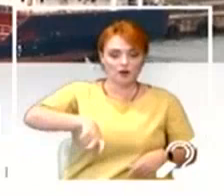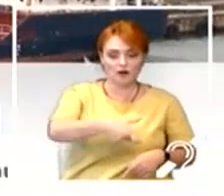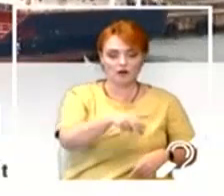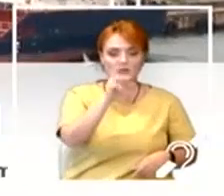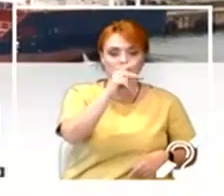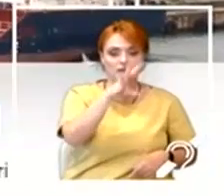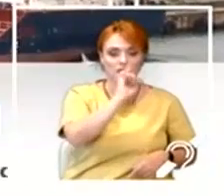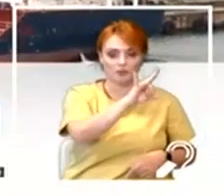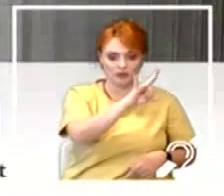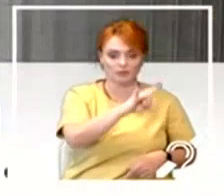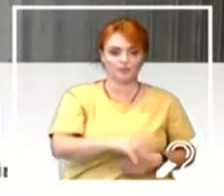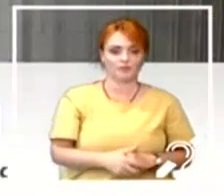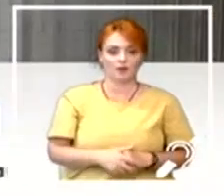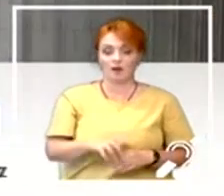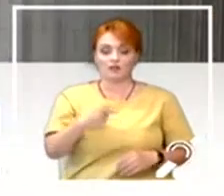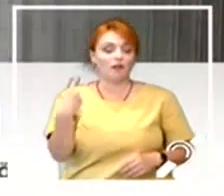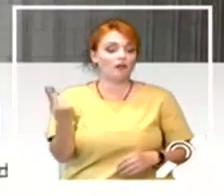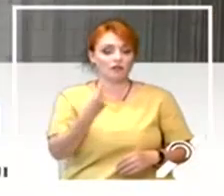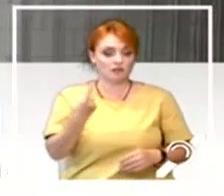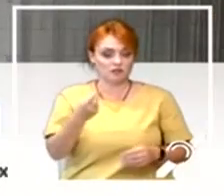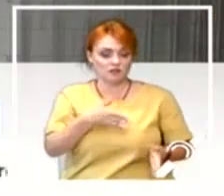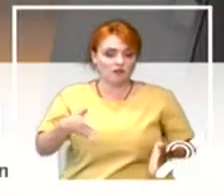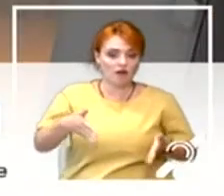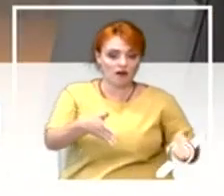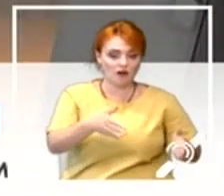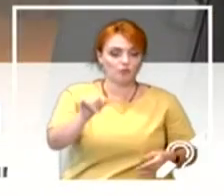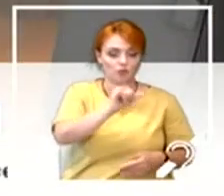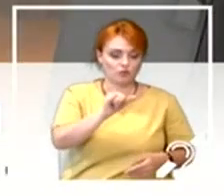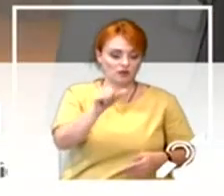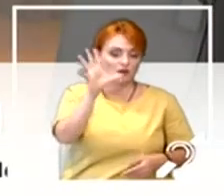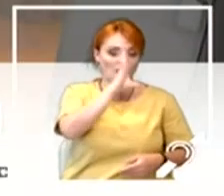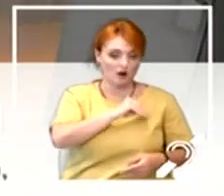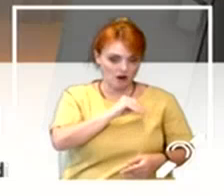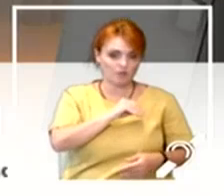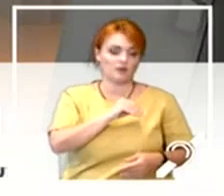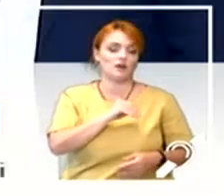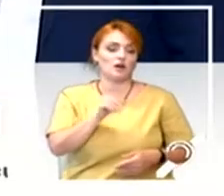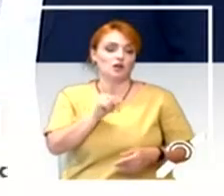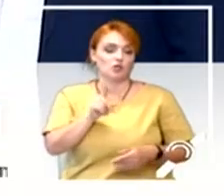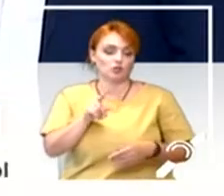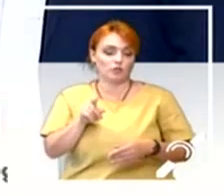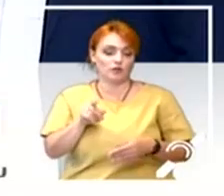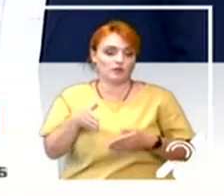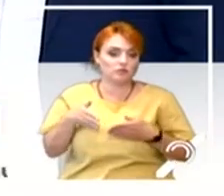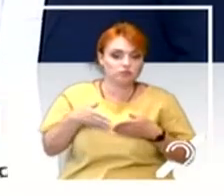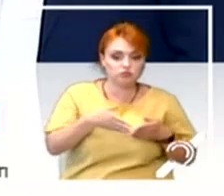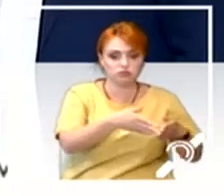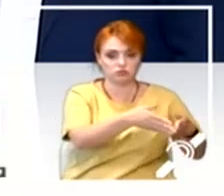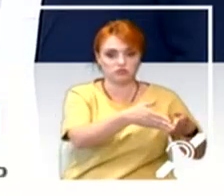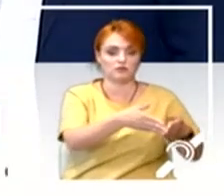este singura cale navigabilă, viabilă pentru aceste transporturi. Am venit cu o listă